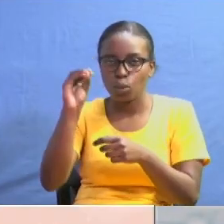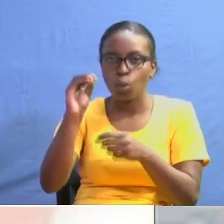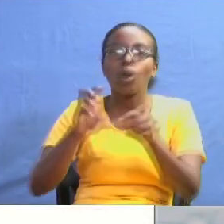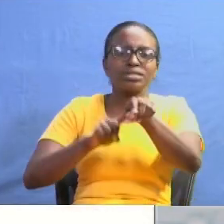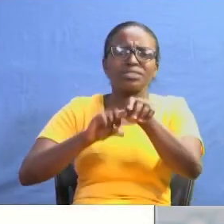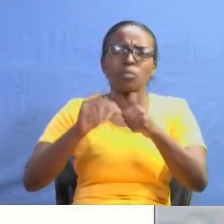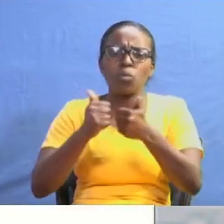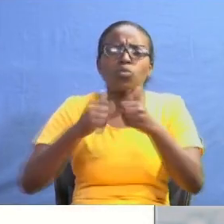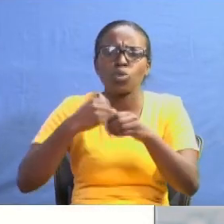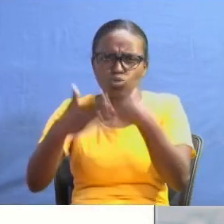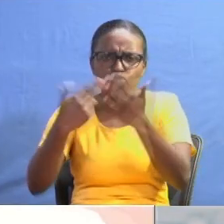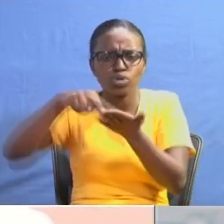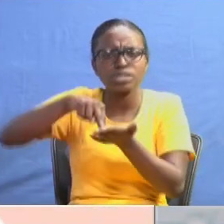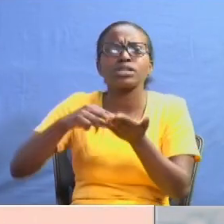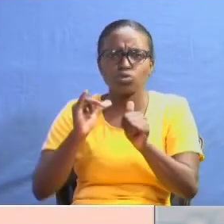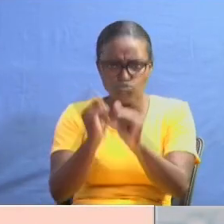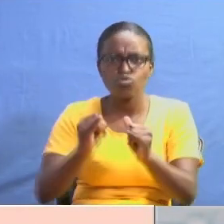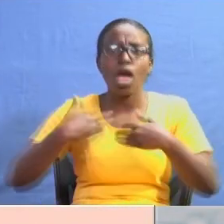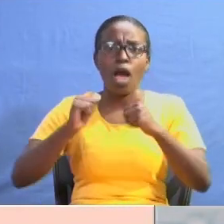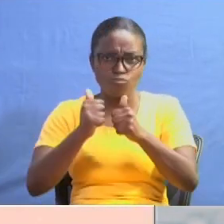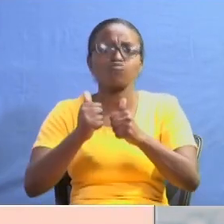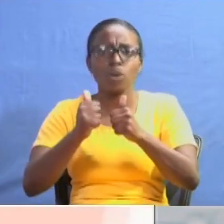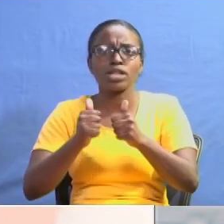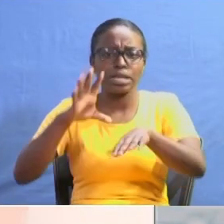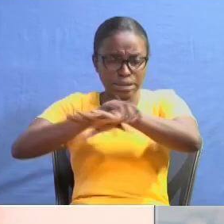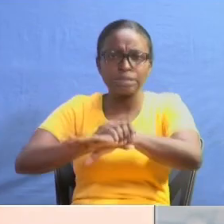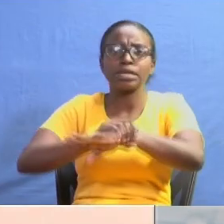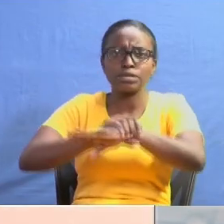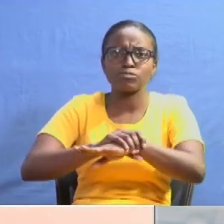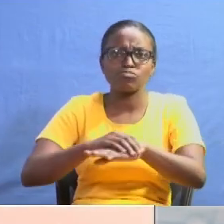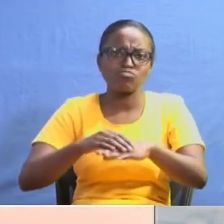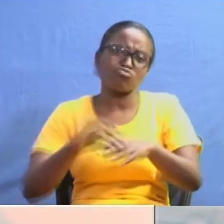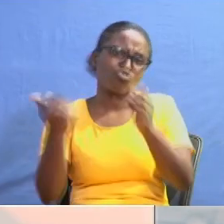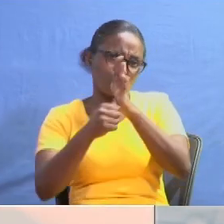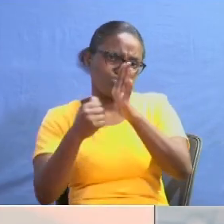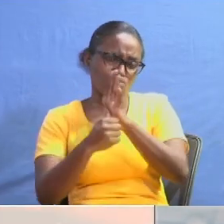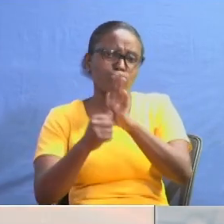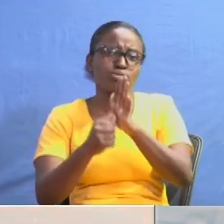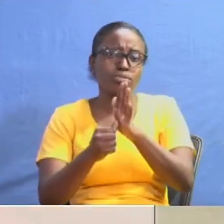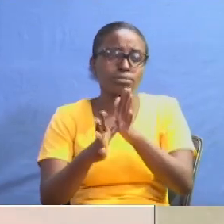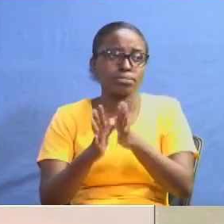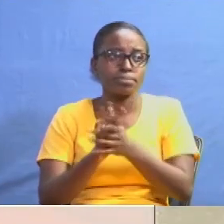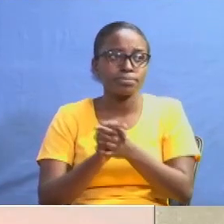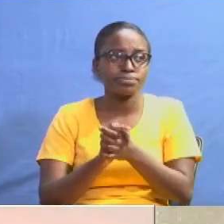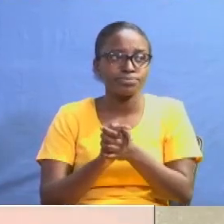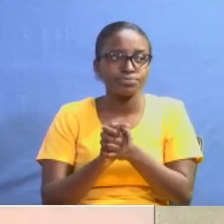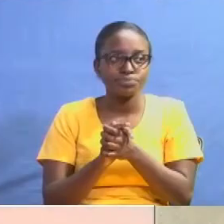msimamo kwamba mfumo huo mpya wa ufadhili utaleta madhara zaidi kuliko manufaa.